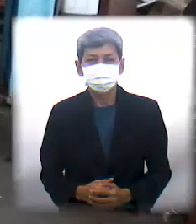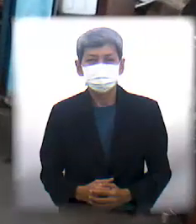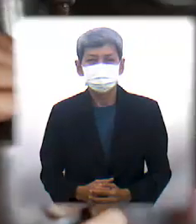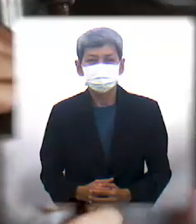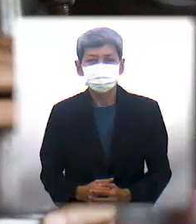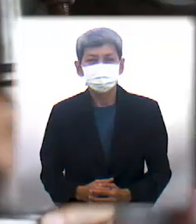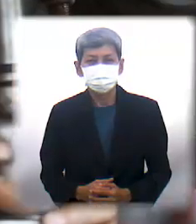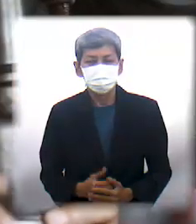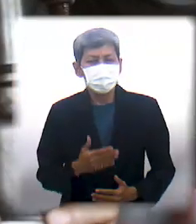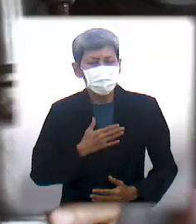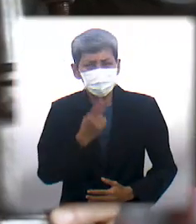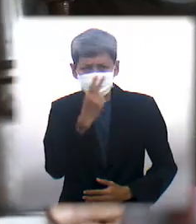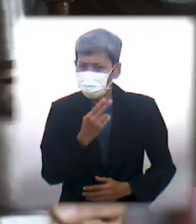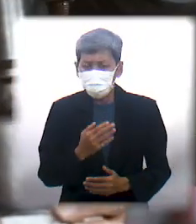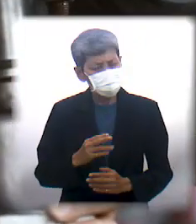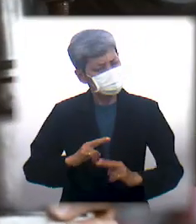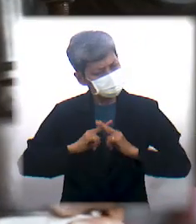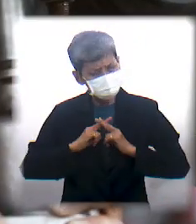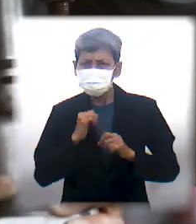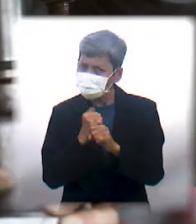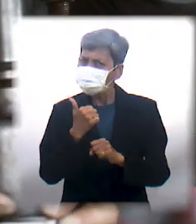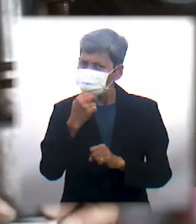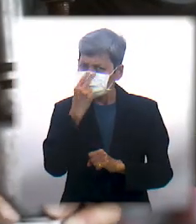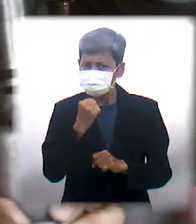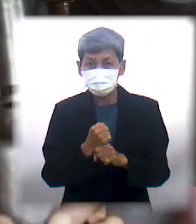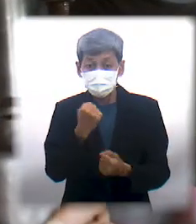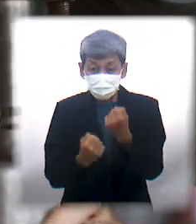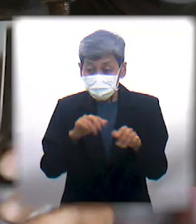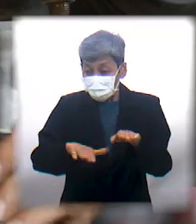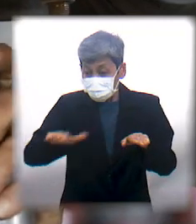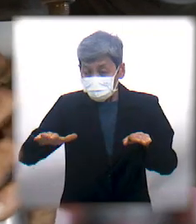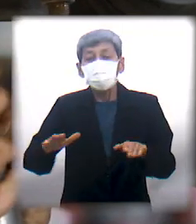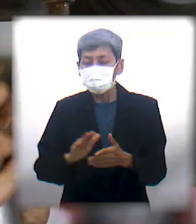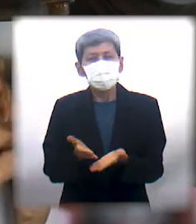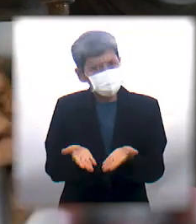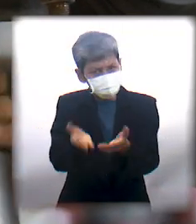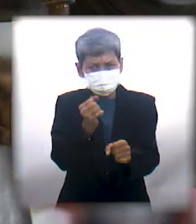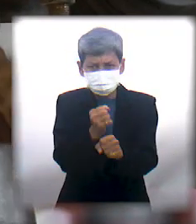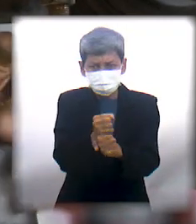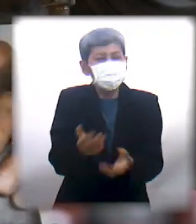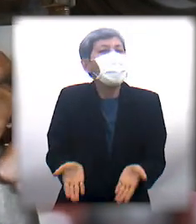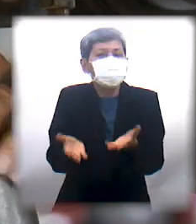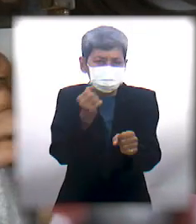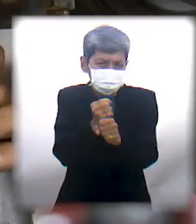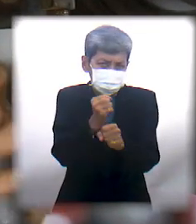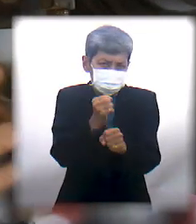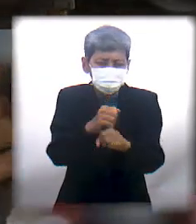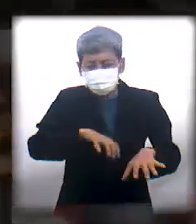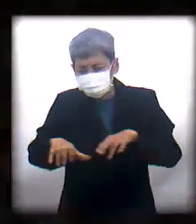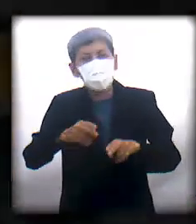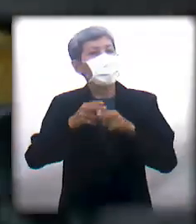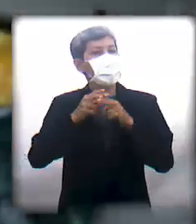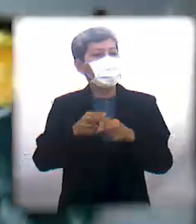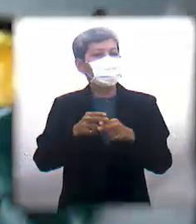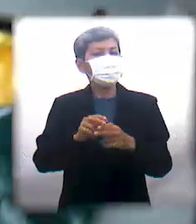ก็ยังภูมิใจครับที่เขาช่วยตัวเองได้เปิดอู่เนี่ยก็ให้เขาก็ยกให้เขาก็ดำเนินการบริหารเองอะไรเ